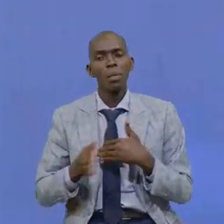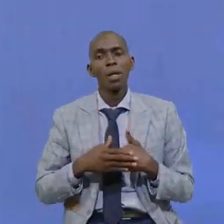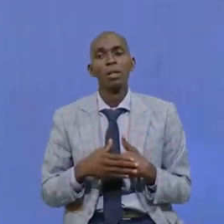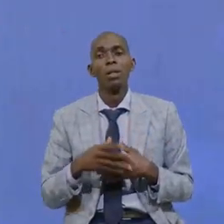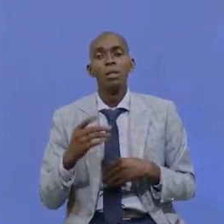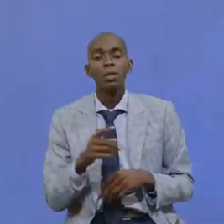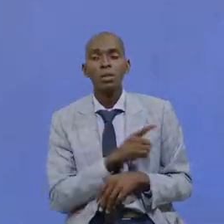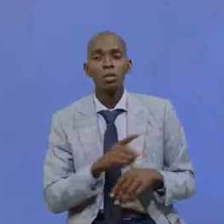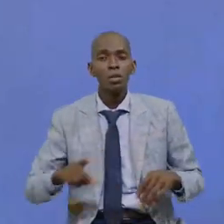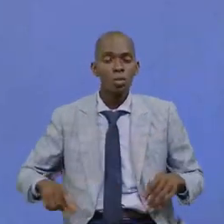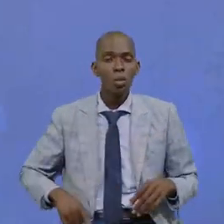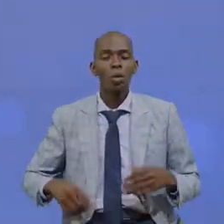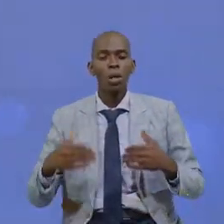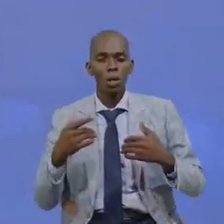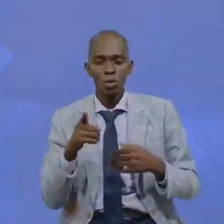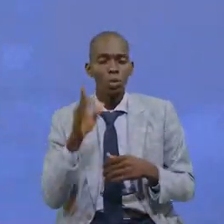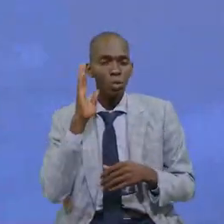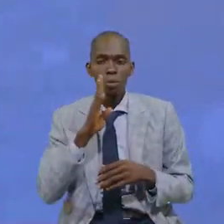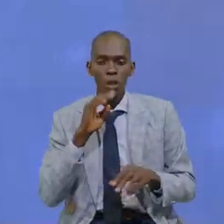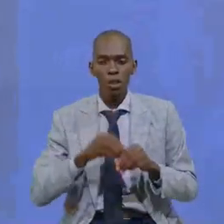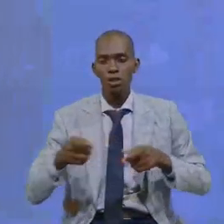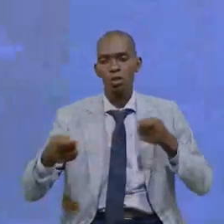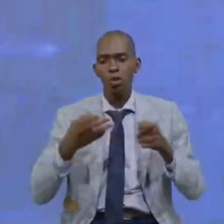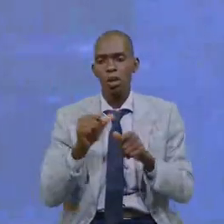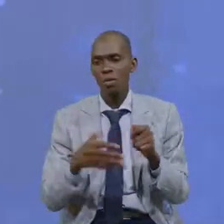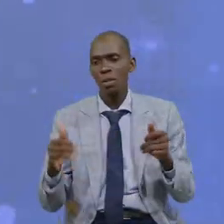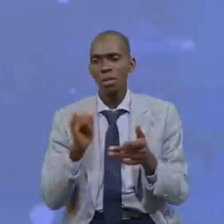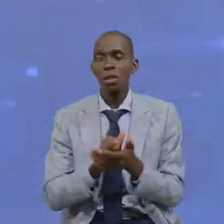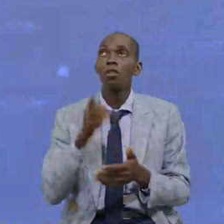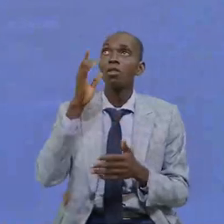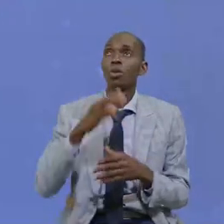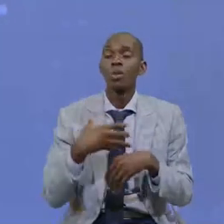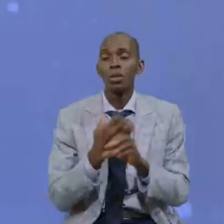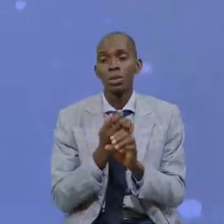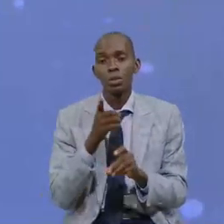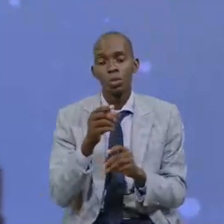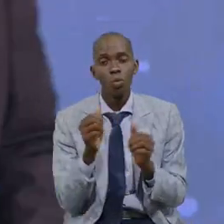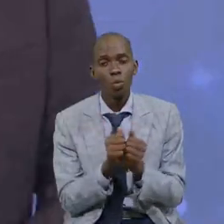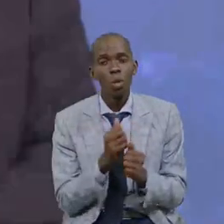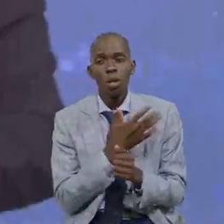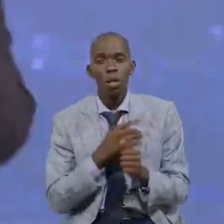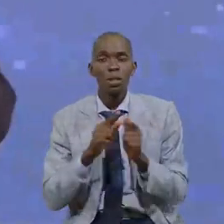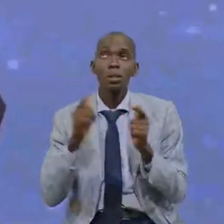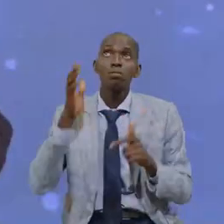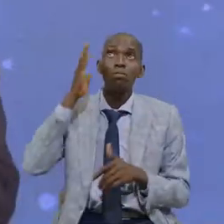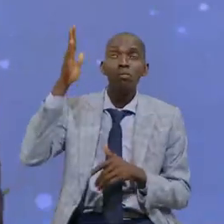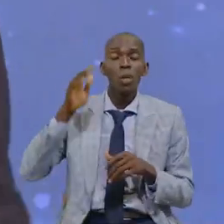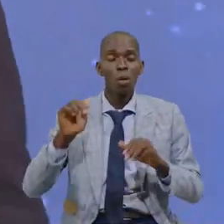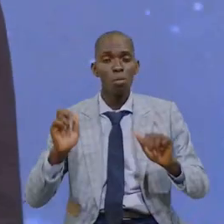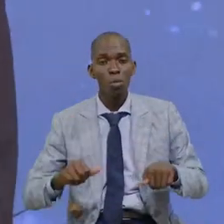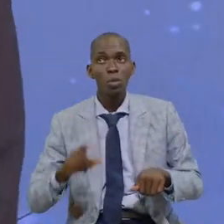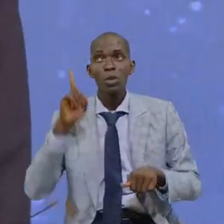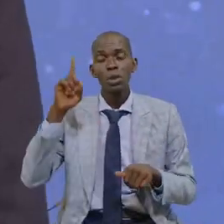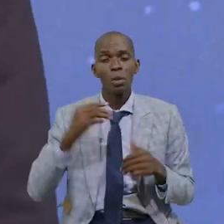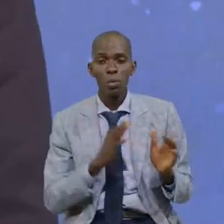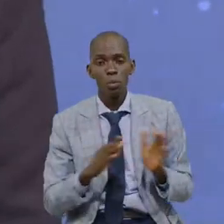choses. Le Seigneur t'a créé avec ces choses, avec la destinée, avec les possibilités qu'il voulait pour ta